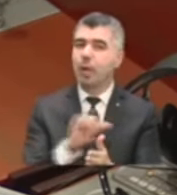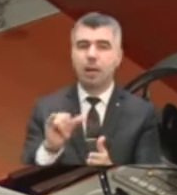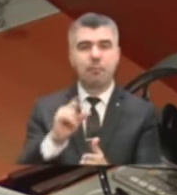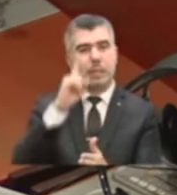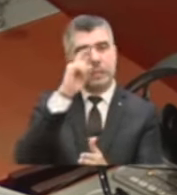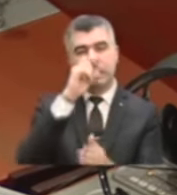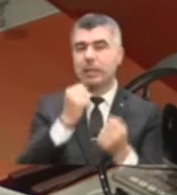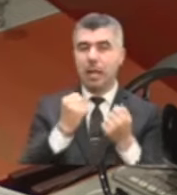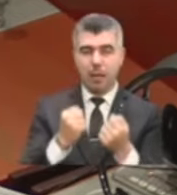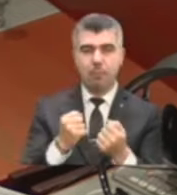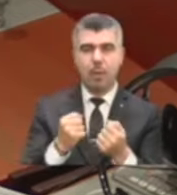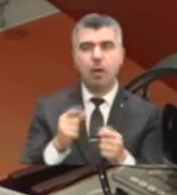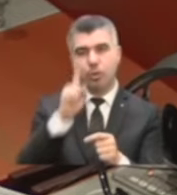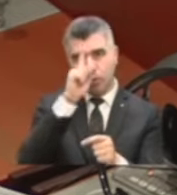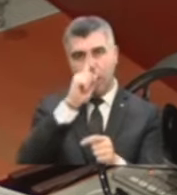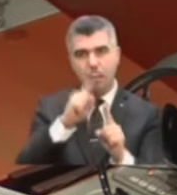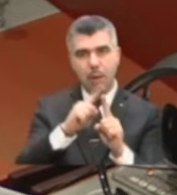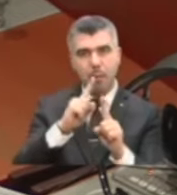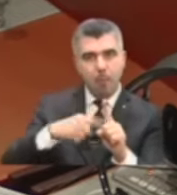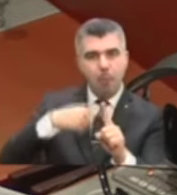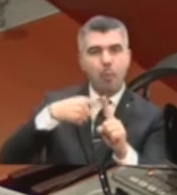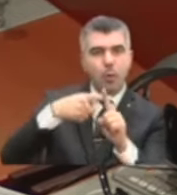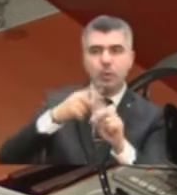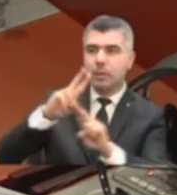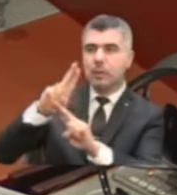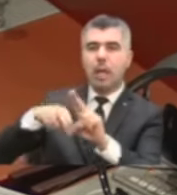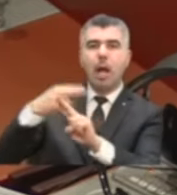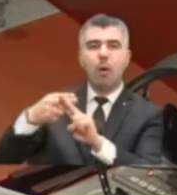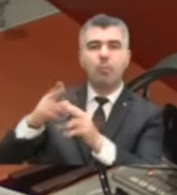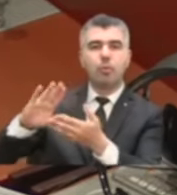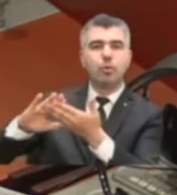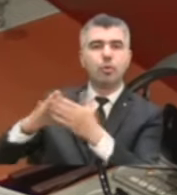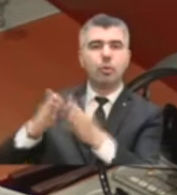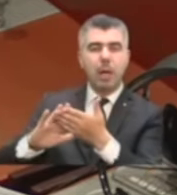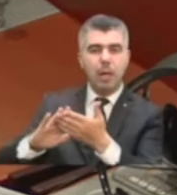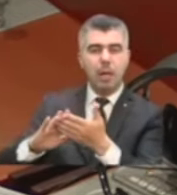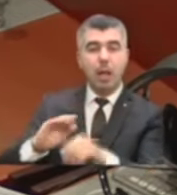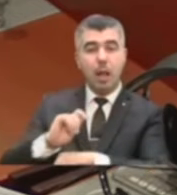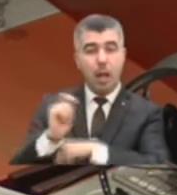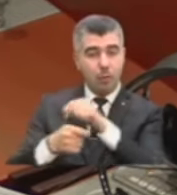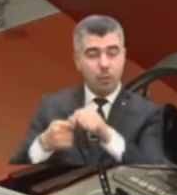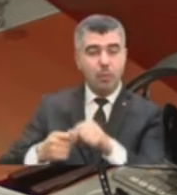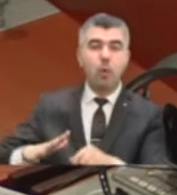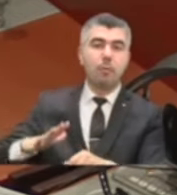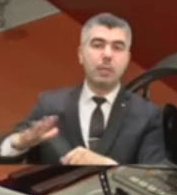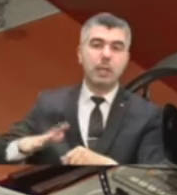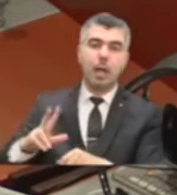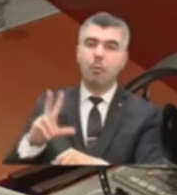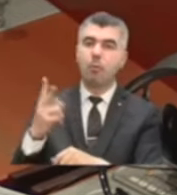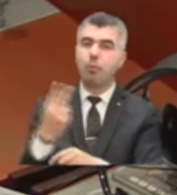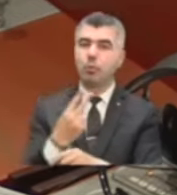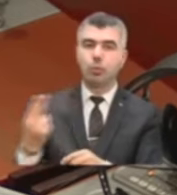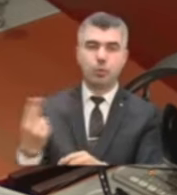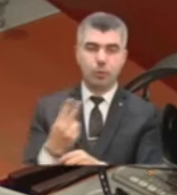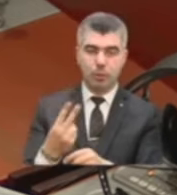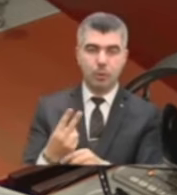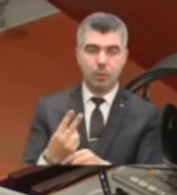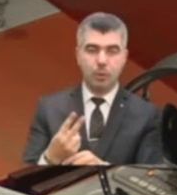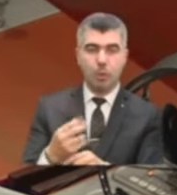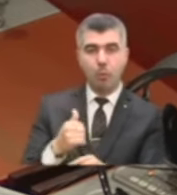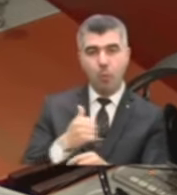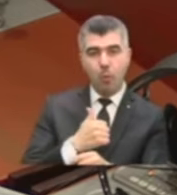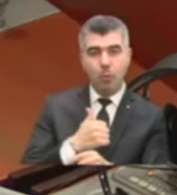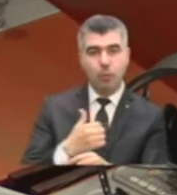تكفي، ولكن كنحاولوا نتجاوبوا مع الجميع، مع الجمعيات اللي في المدن على العالم القروي. دوله المنير هذه العمليه كيف ما كتعرفوا ما كنديروهاش بوحدنا،